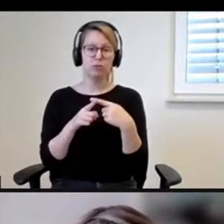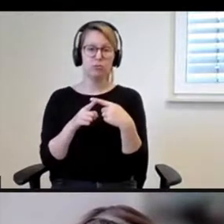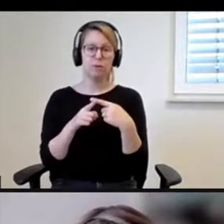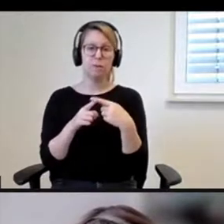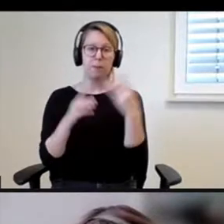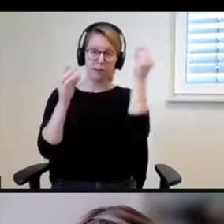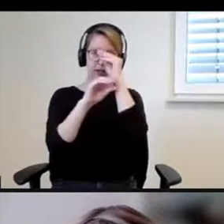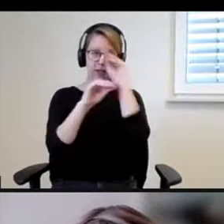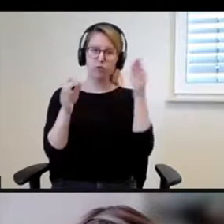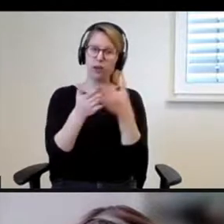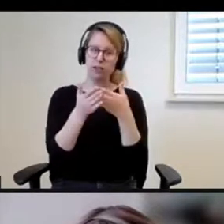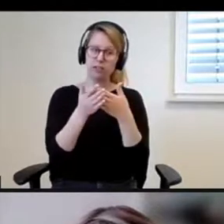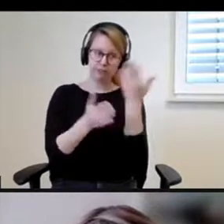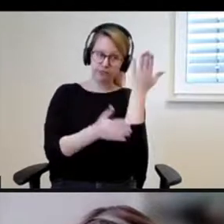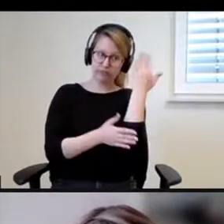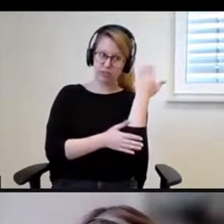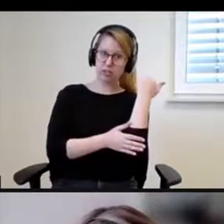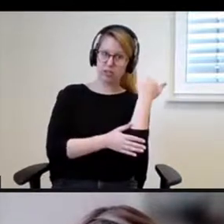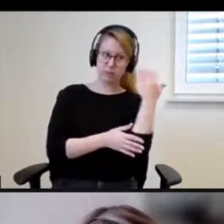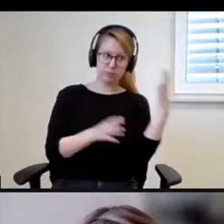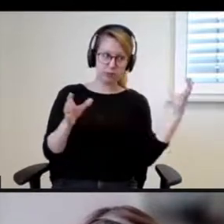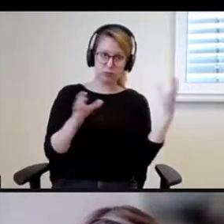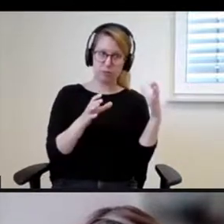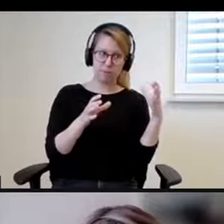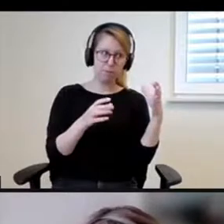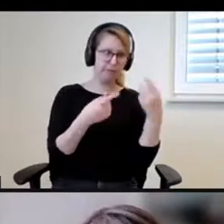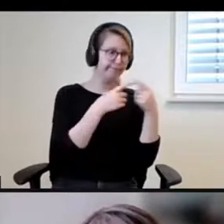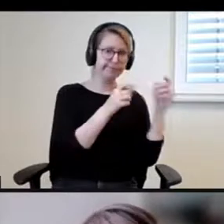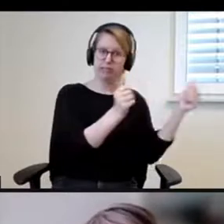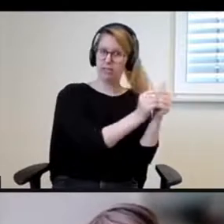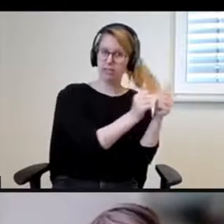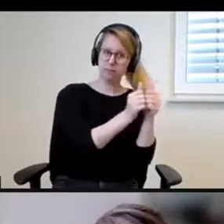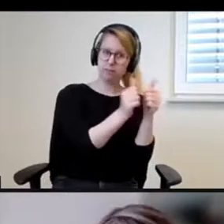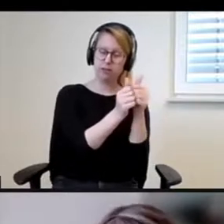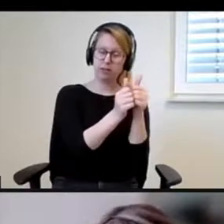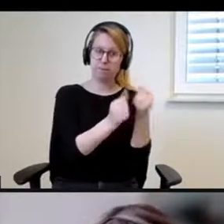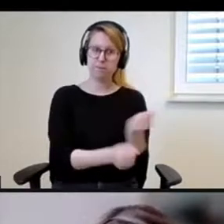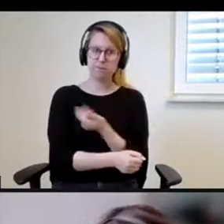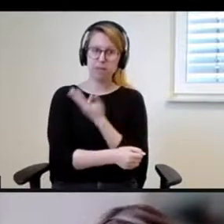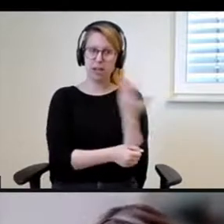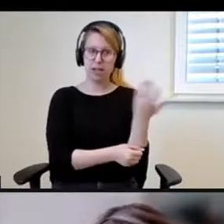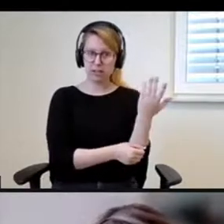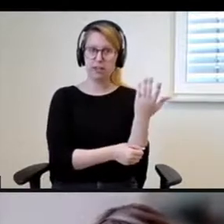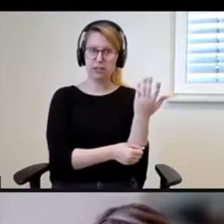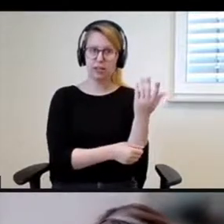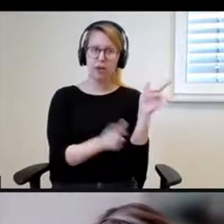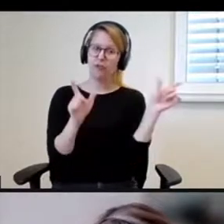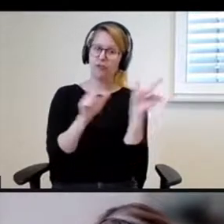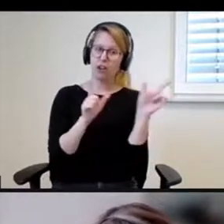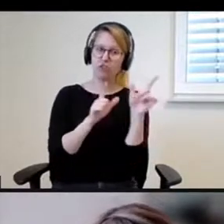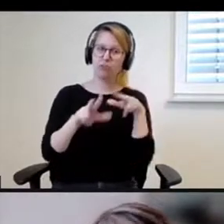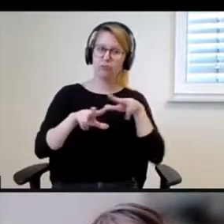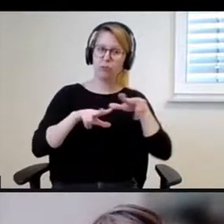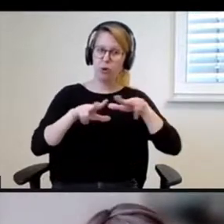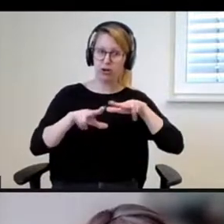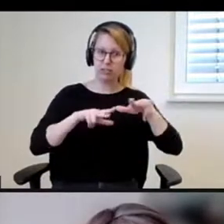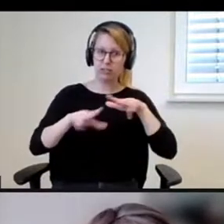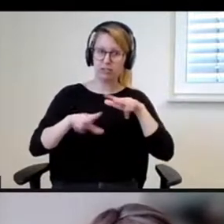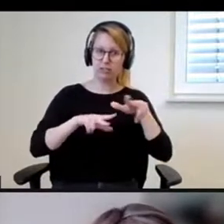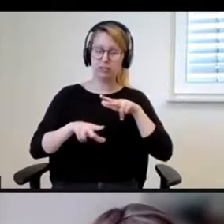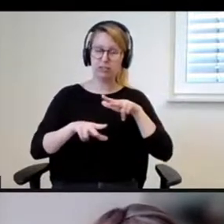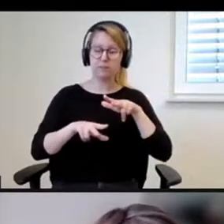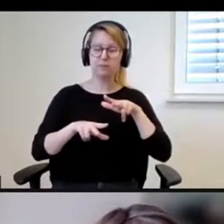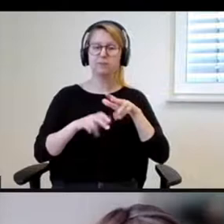in der Vergangenheit zusammen mit anderen Partnern eine Reihe Veranstaltungen gemäht, für dort Bewusstsein zu